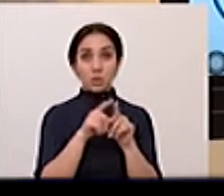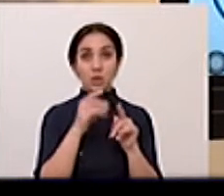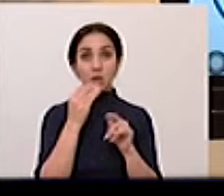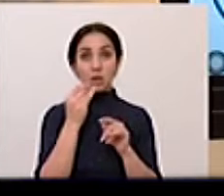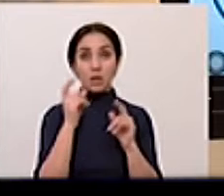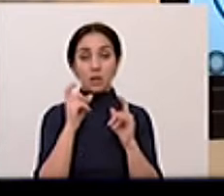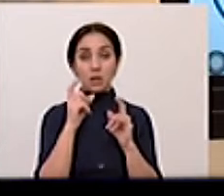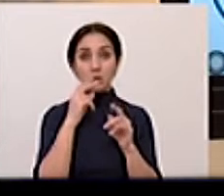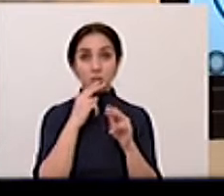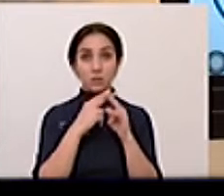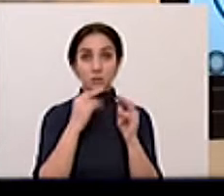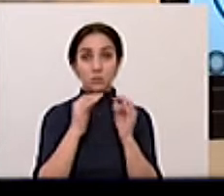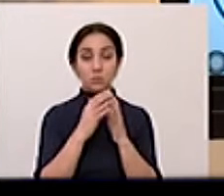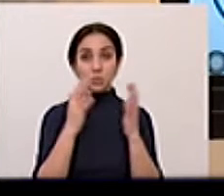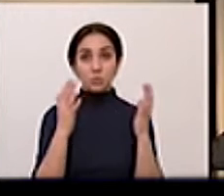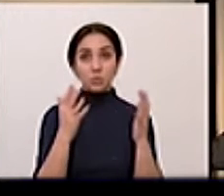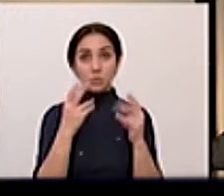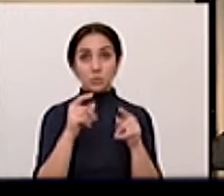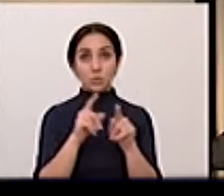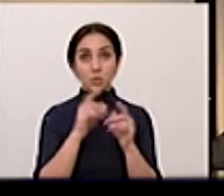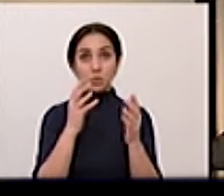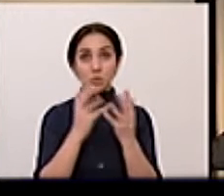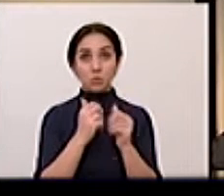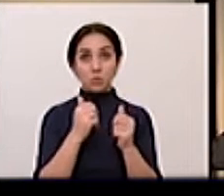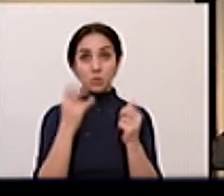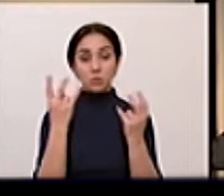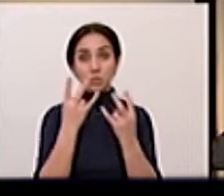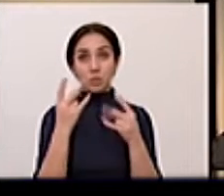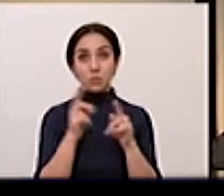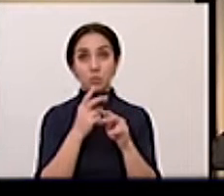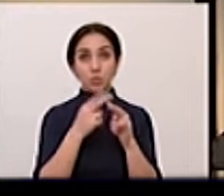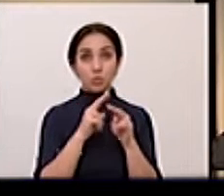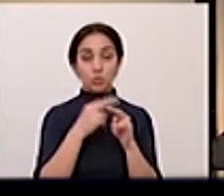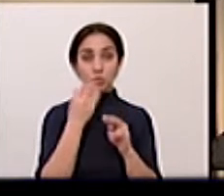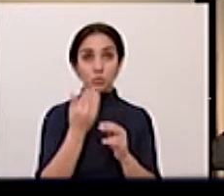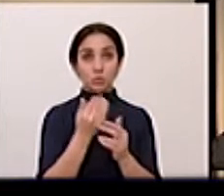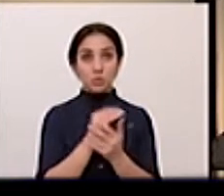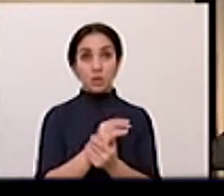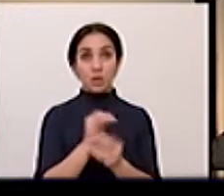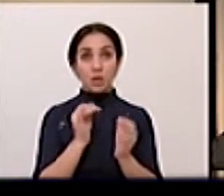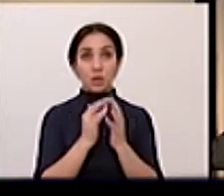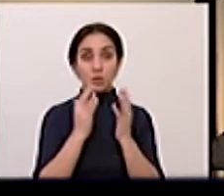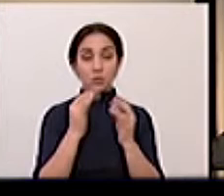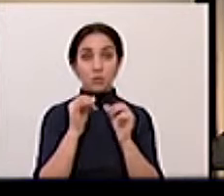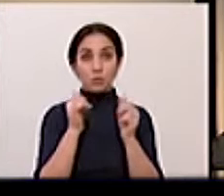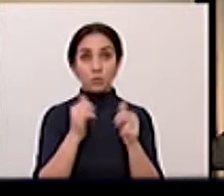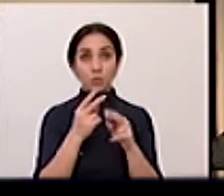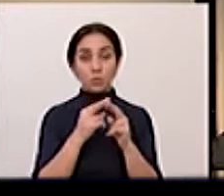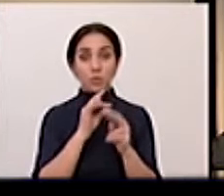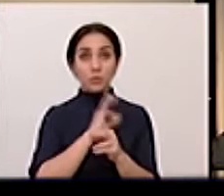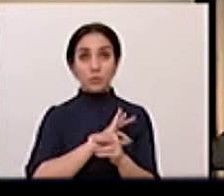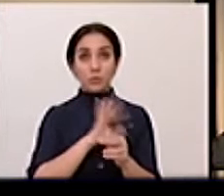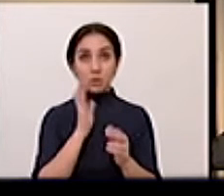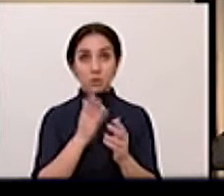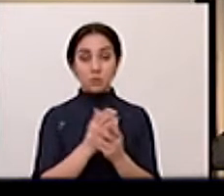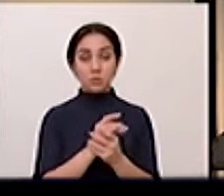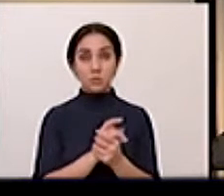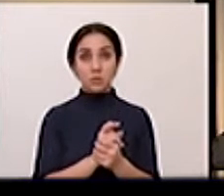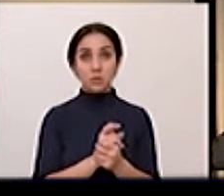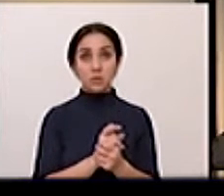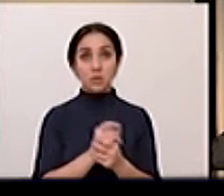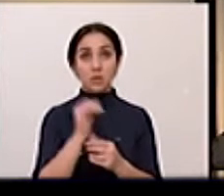hajmini hisoblashimiz kerak. Buning uchun hajm formulasidan foydalanamiz.